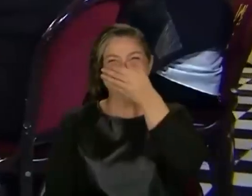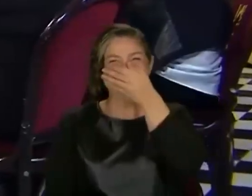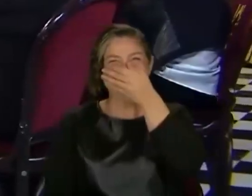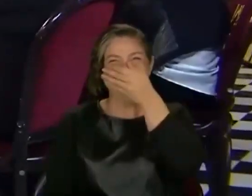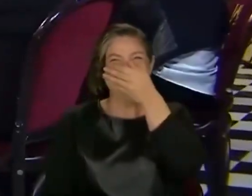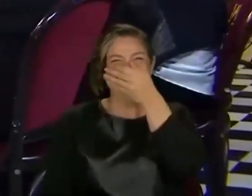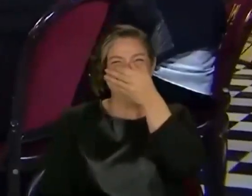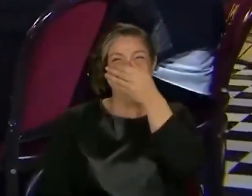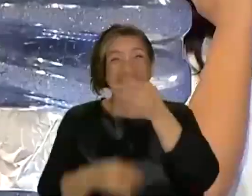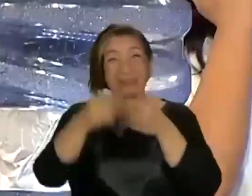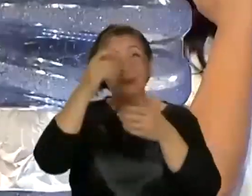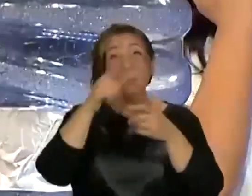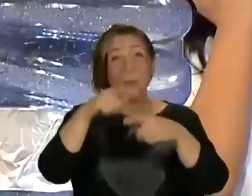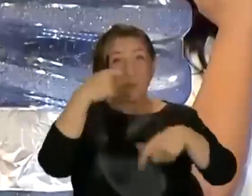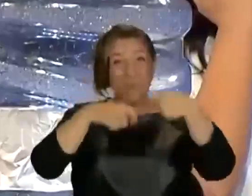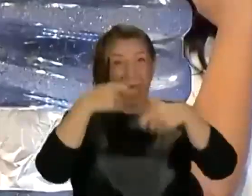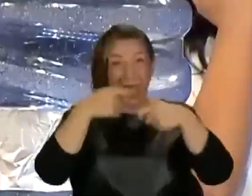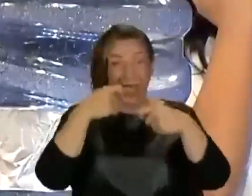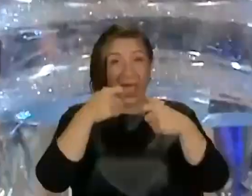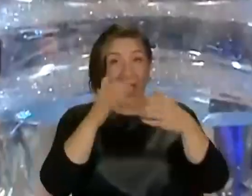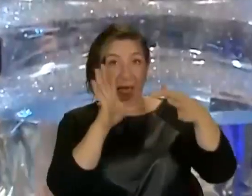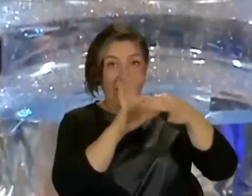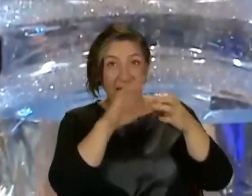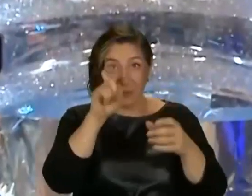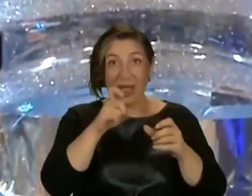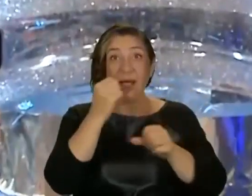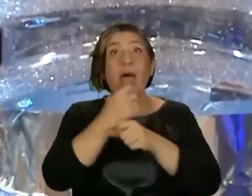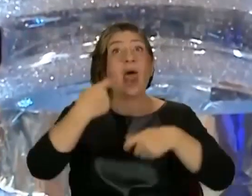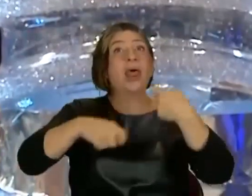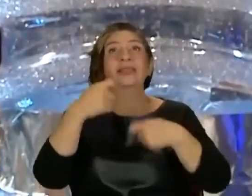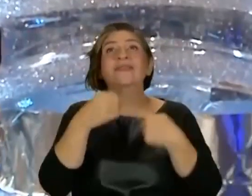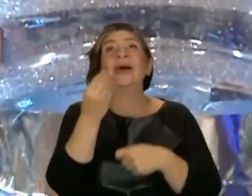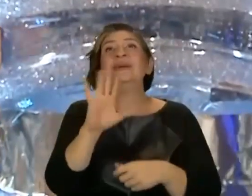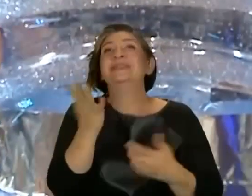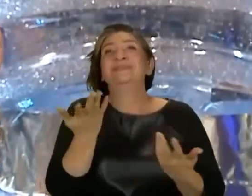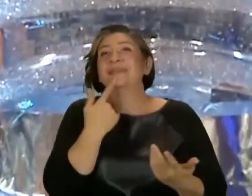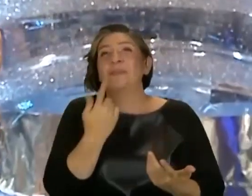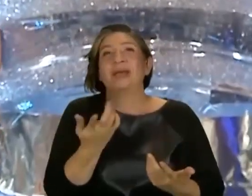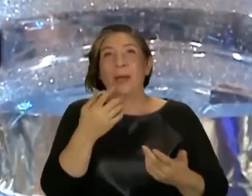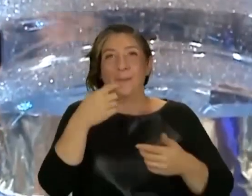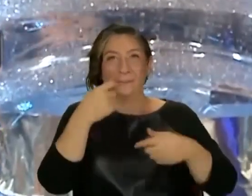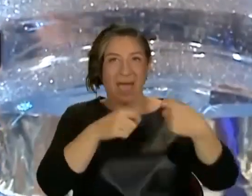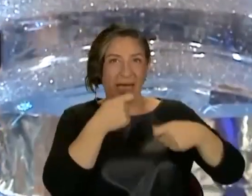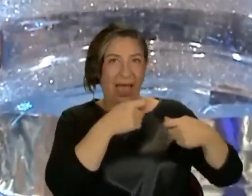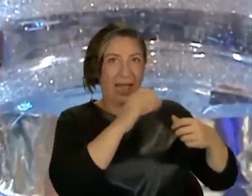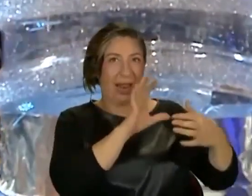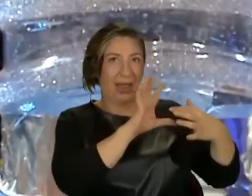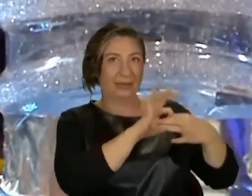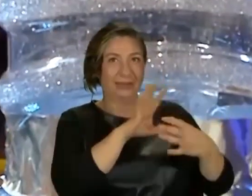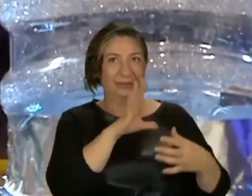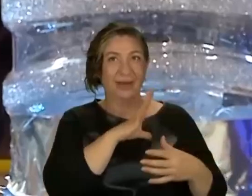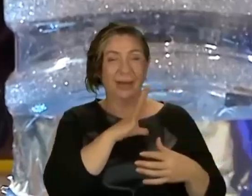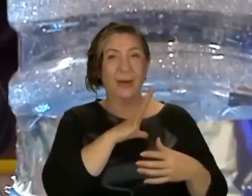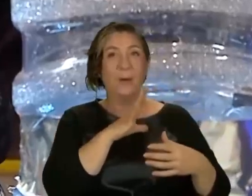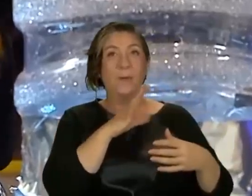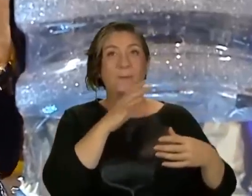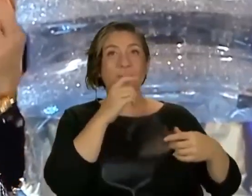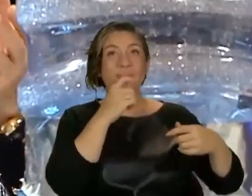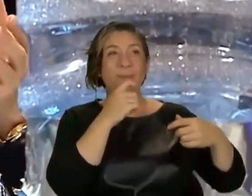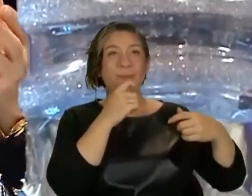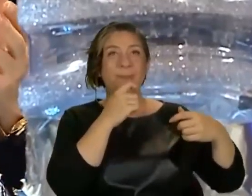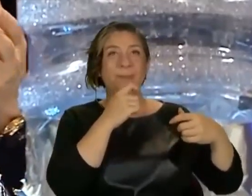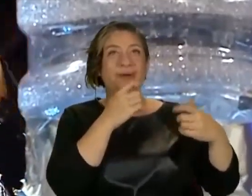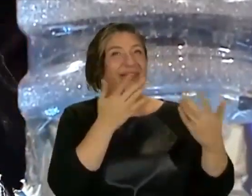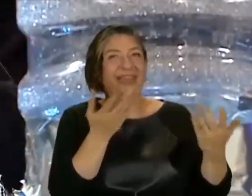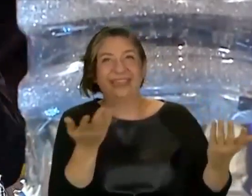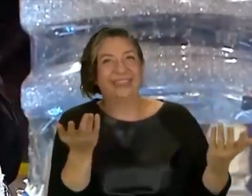Her yöne şekilleniyor. Yani bu bankacılıkla ilgili böyle bir şey mi yapıyorsunuz yani? Bankacılıkla işte bankacılıkla